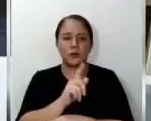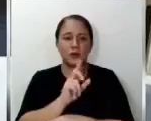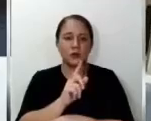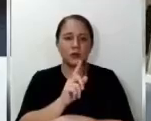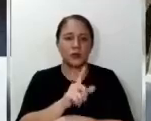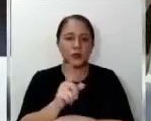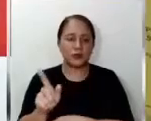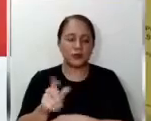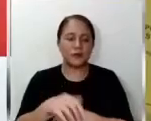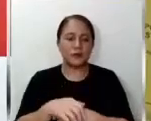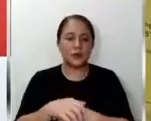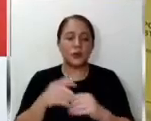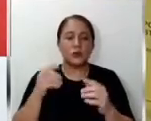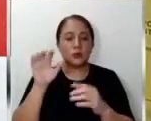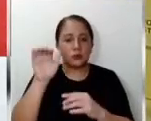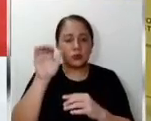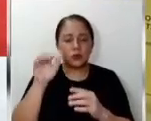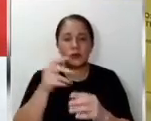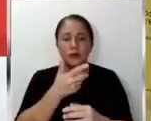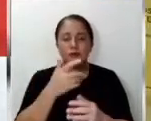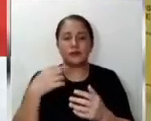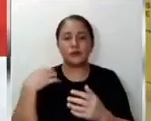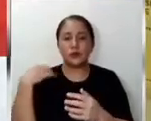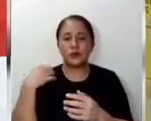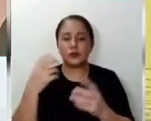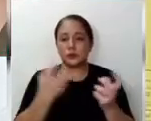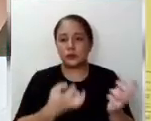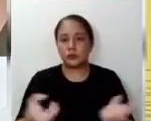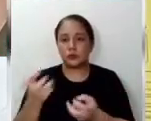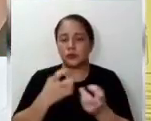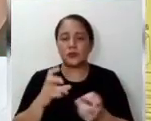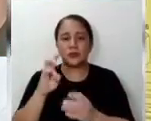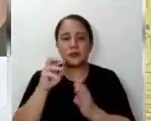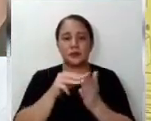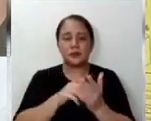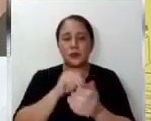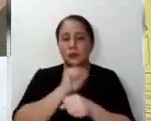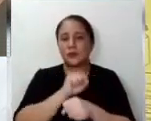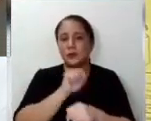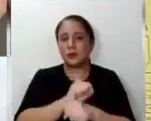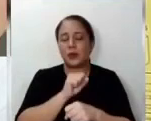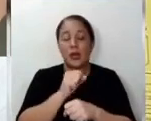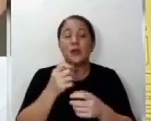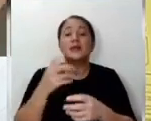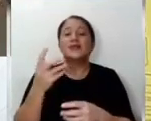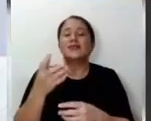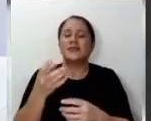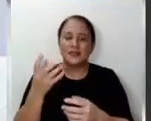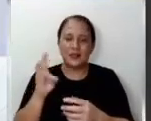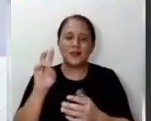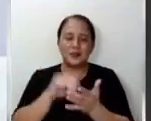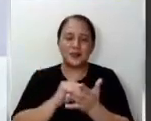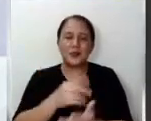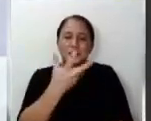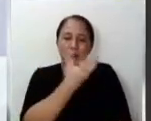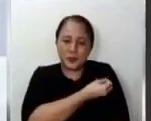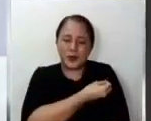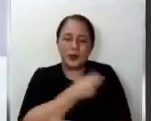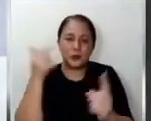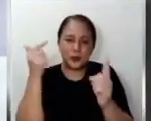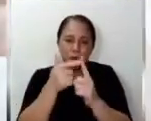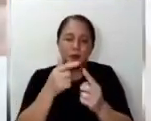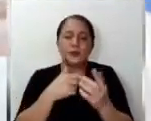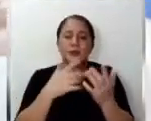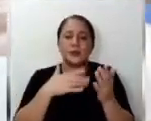para sa volunteers gaya ng encoders. 7 million jobs ang target sa second wave ng national vaccination drive. Tututukan daw ang mga